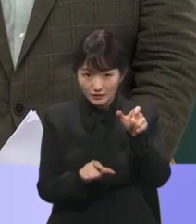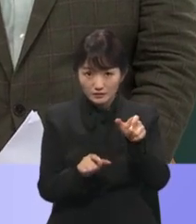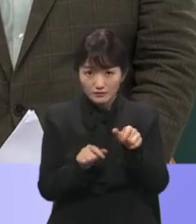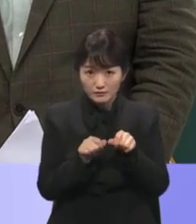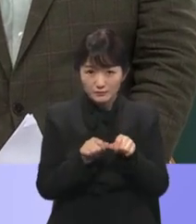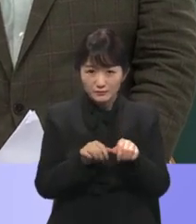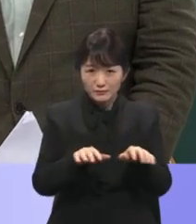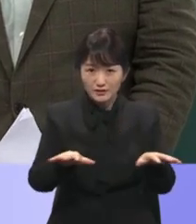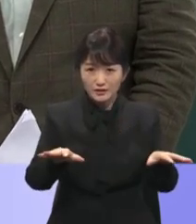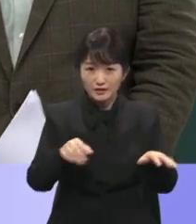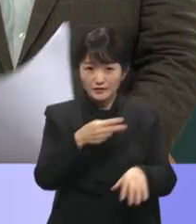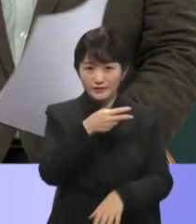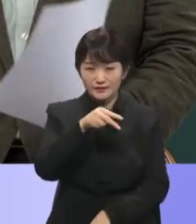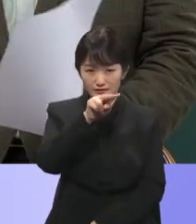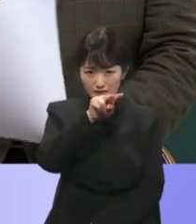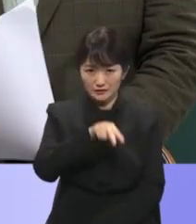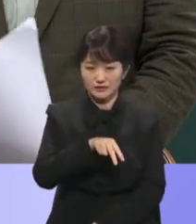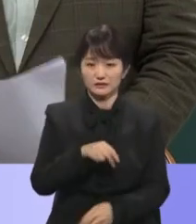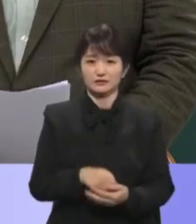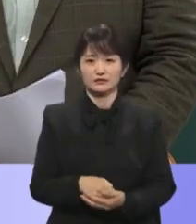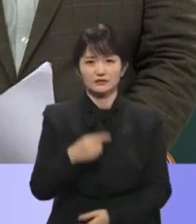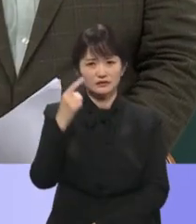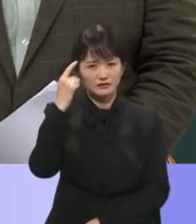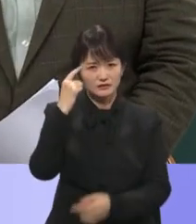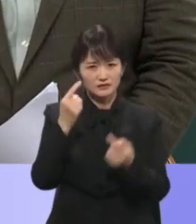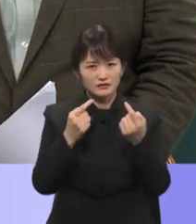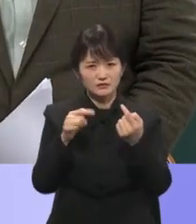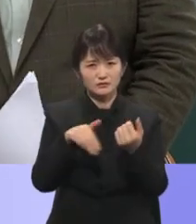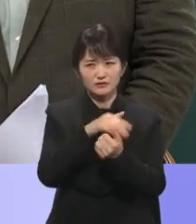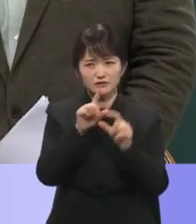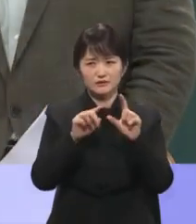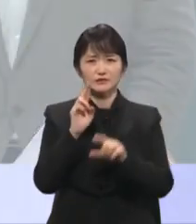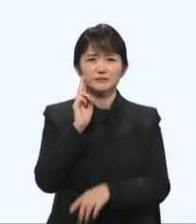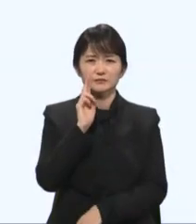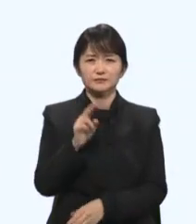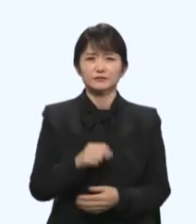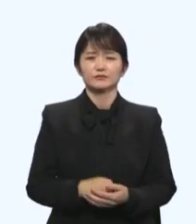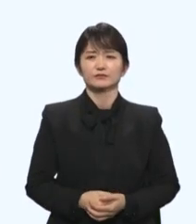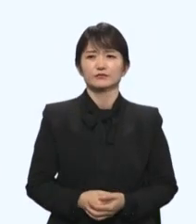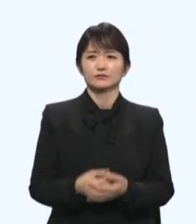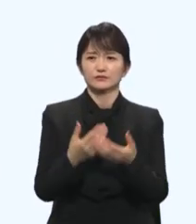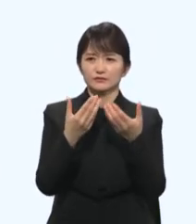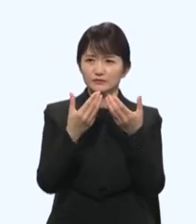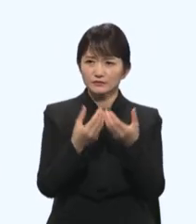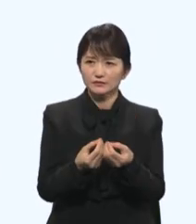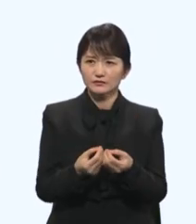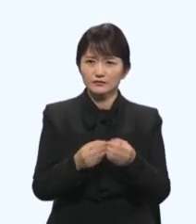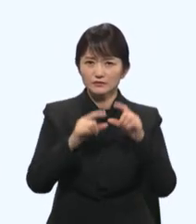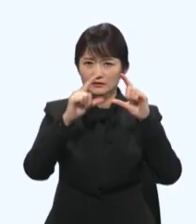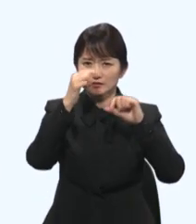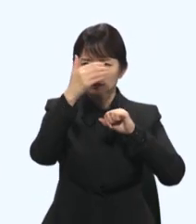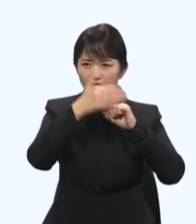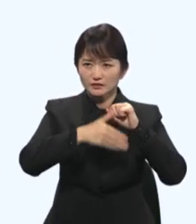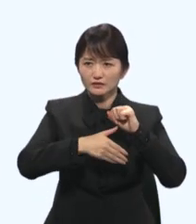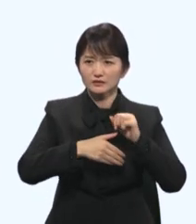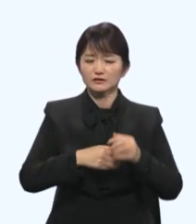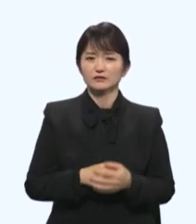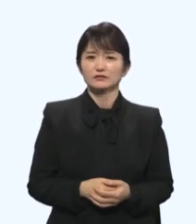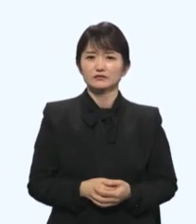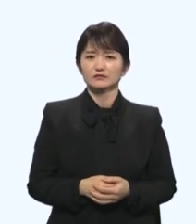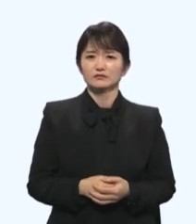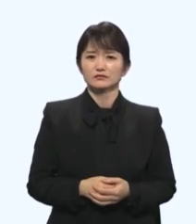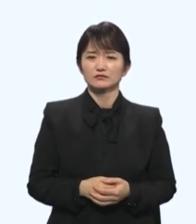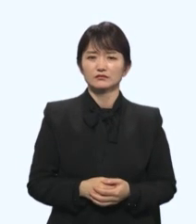퍼지고 있는 해시태그 이고요 생각보다 상황이 좀 심각한 상황입니다 예를 들면 저기 사진에 나오고 있는 건데요 저게